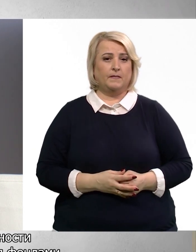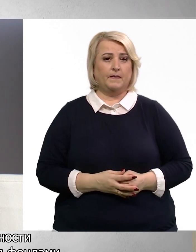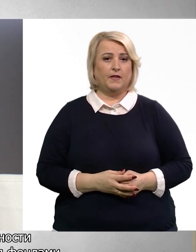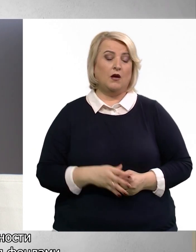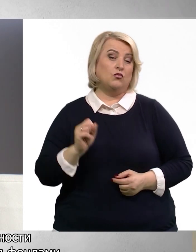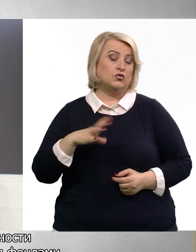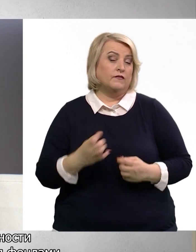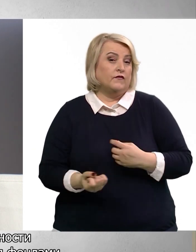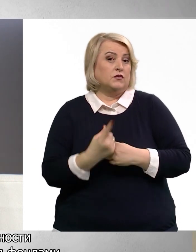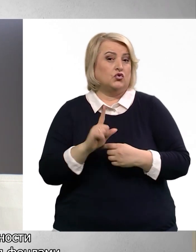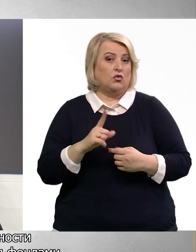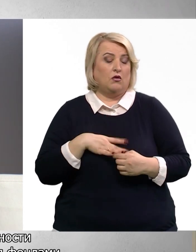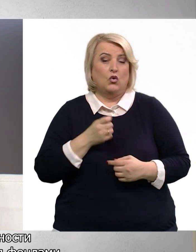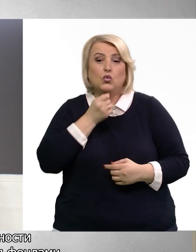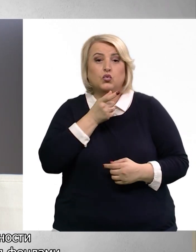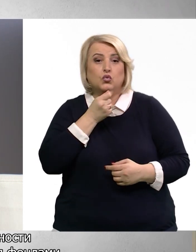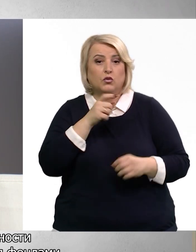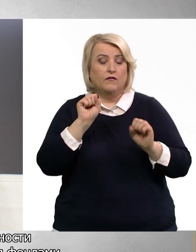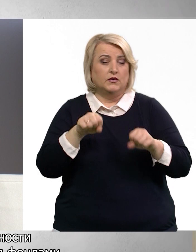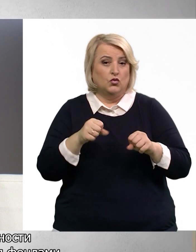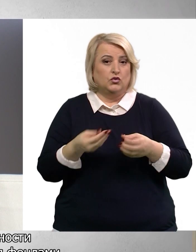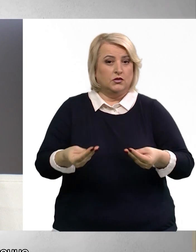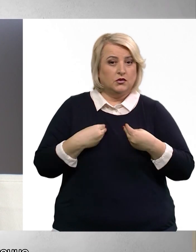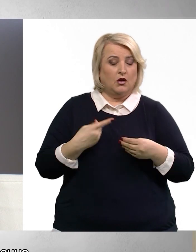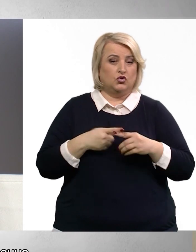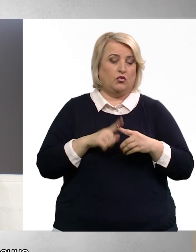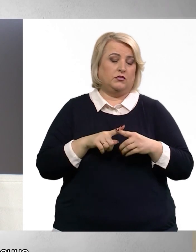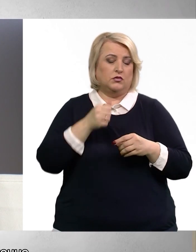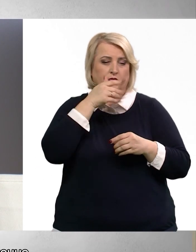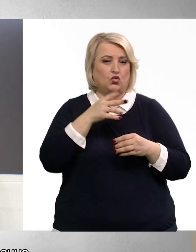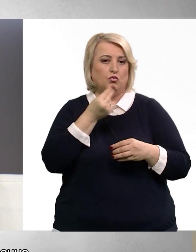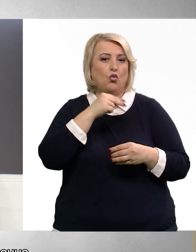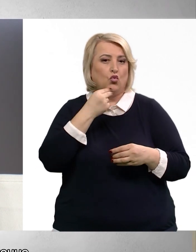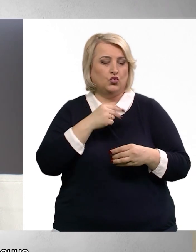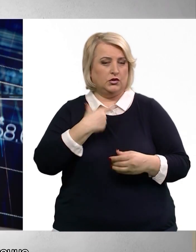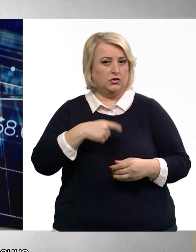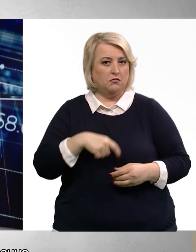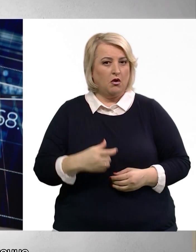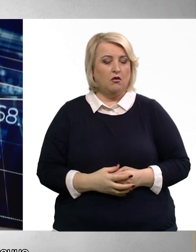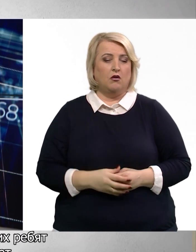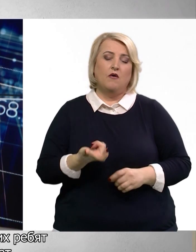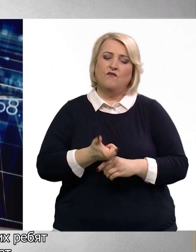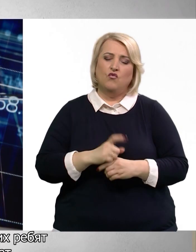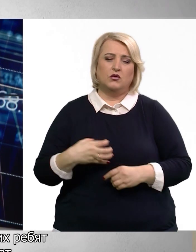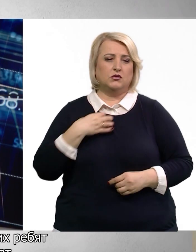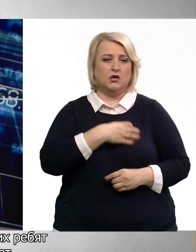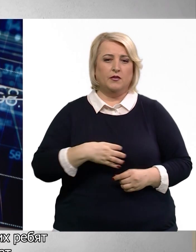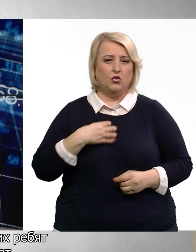când vom rata oportunități și nu vom putea să valorificăm diversele fonduri care sunt. De aceea vom fi pregătiți informațional.